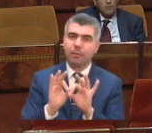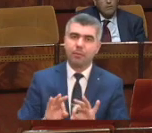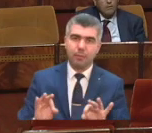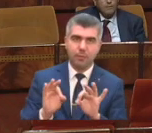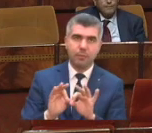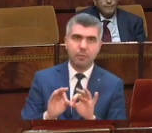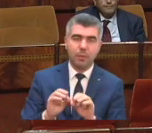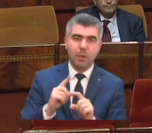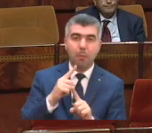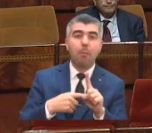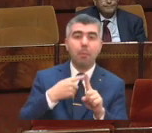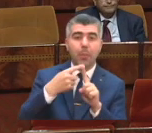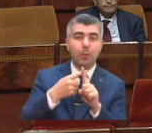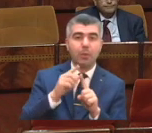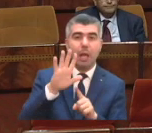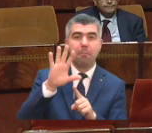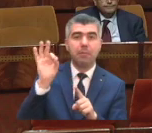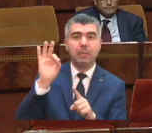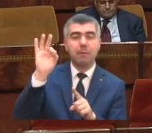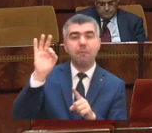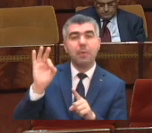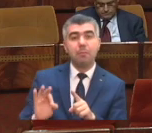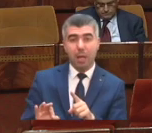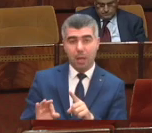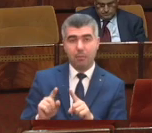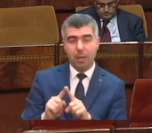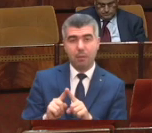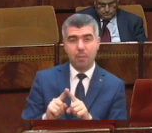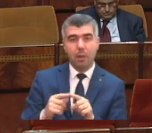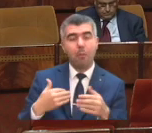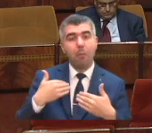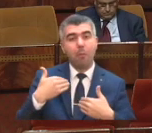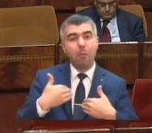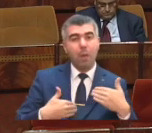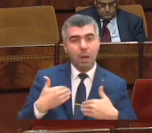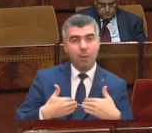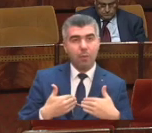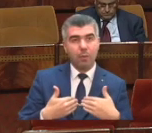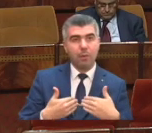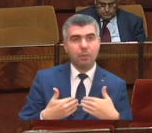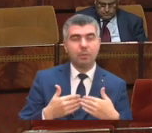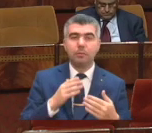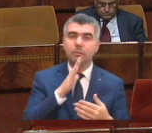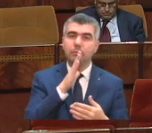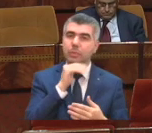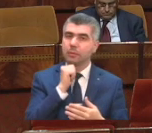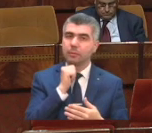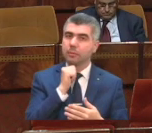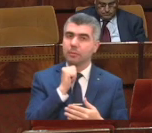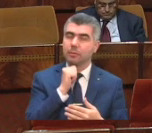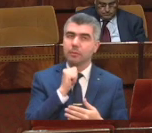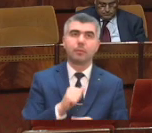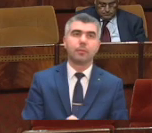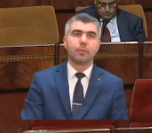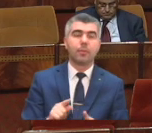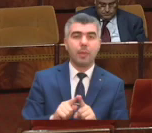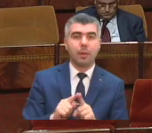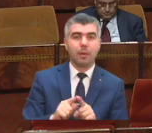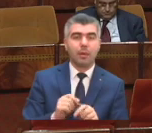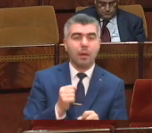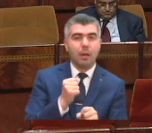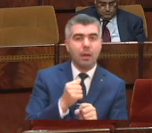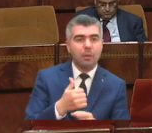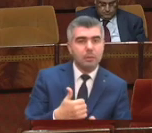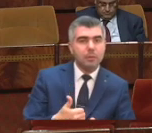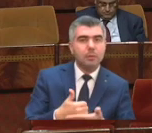من 50% ديال الاشخاص في وضعيه اعاقه ما كيتوفر لهمش هاد الخدمه